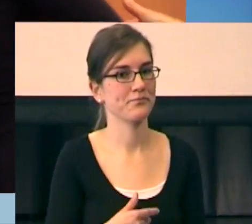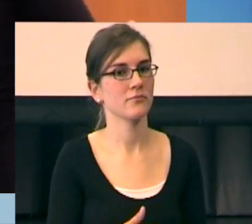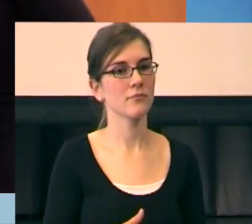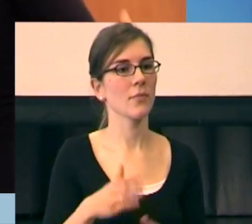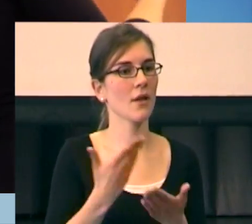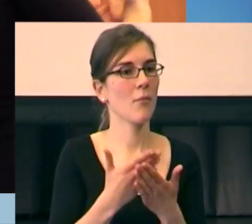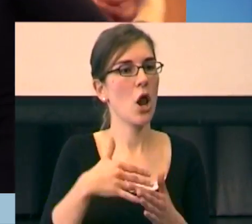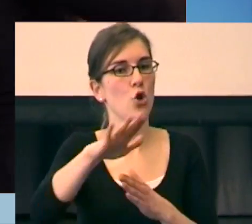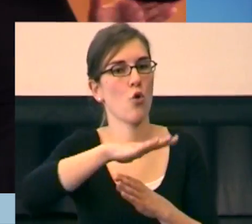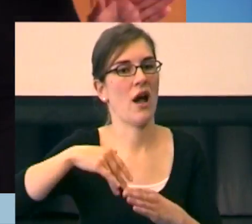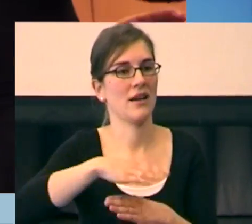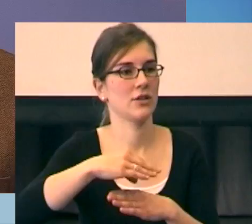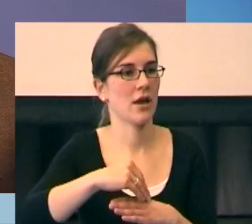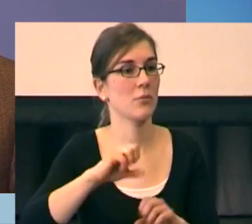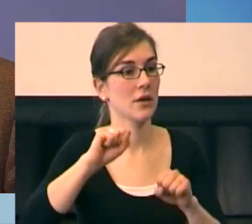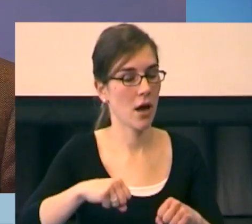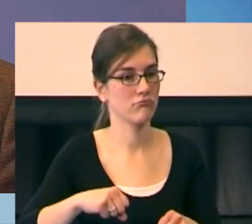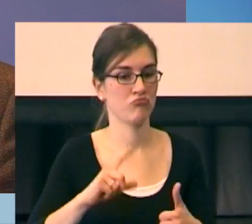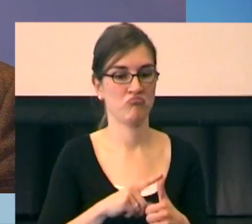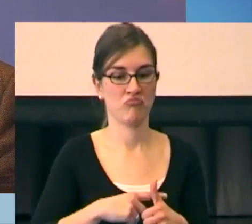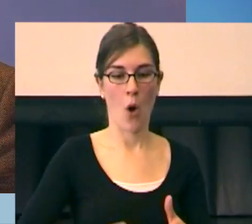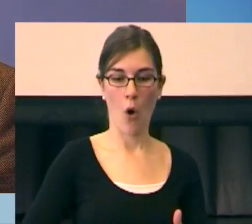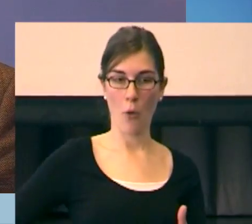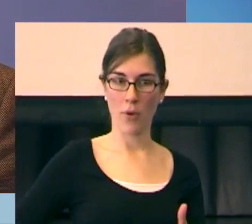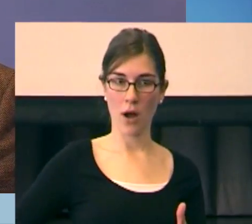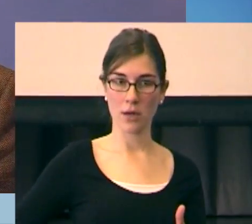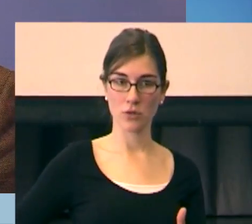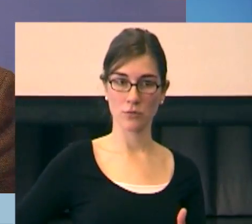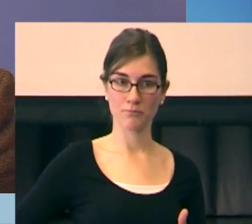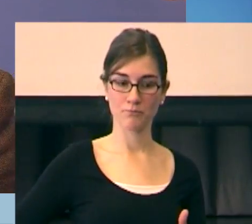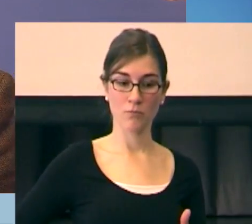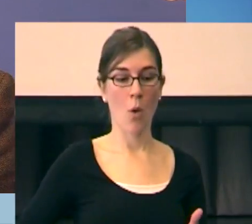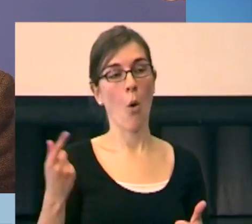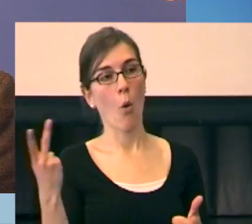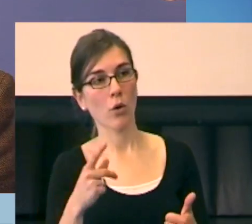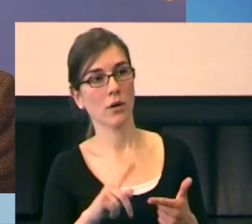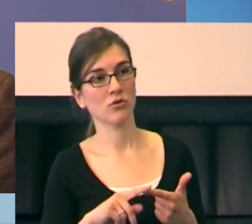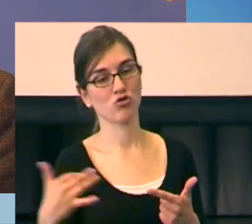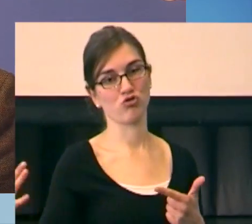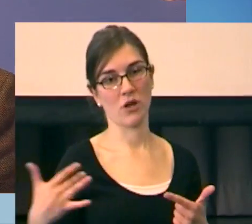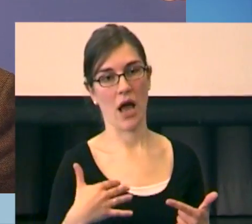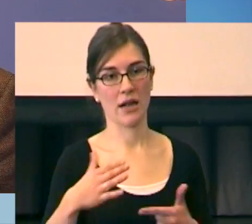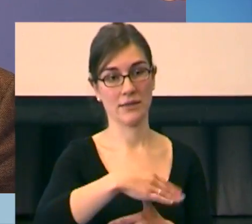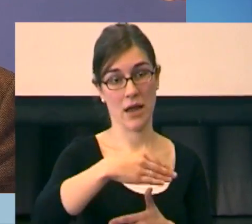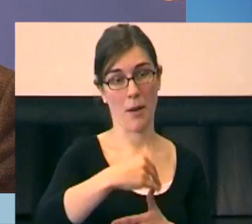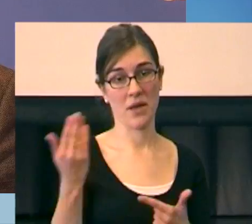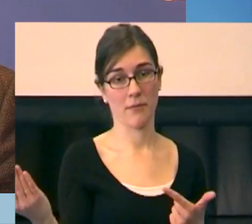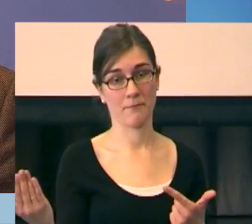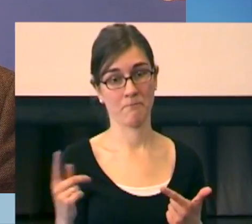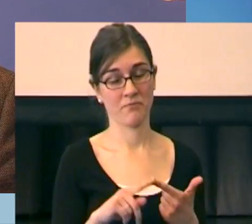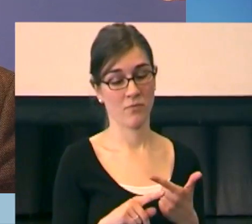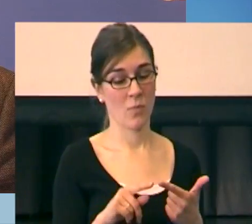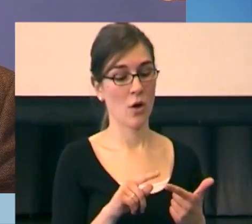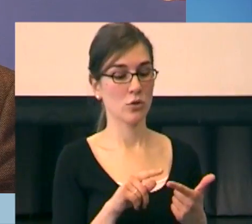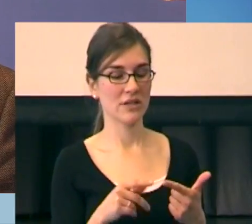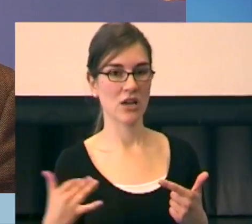Therapie wäre eine Operation, aber wäre auch eine Strahlentherapie. Und bei der Strahlentherapie gibt